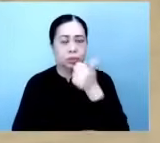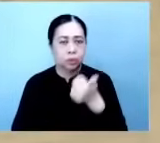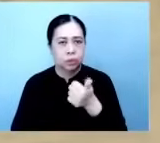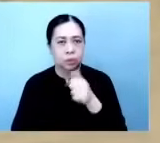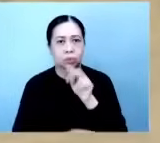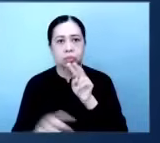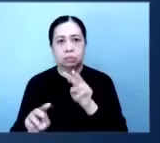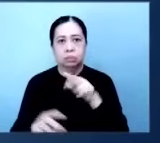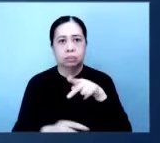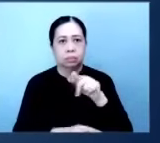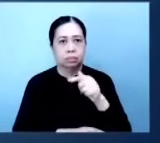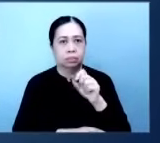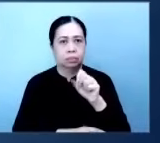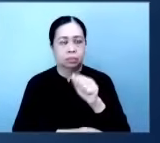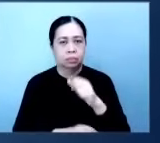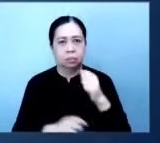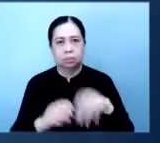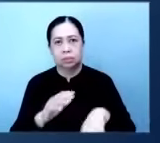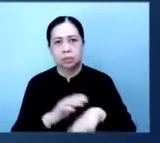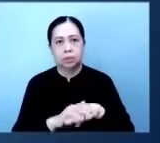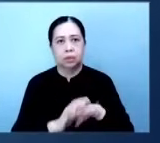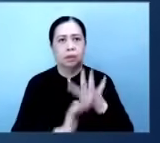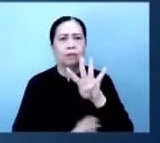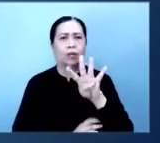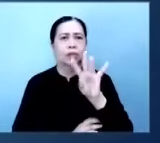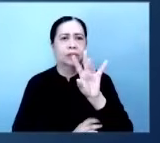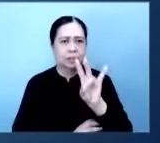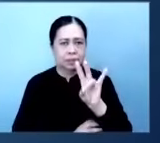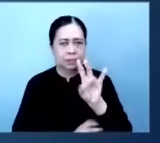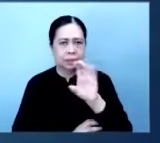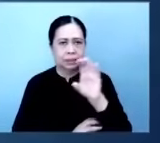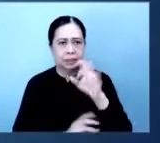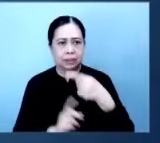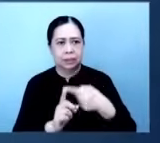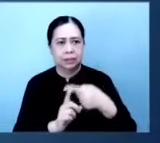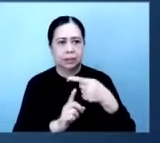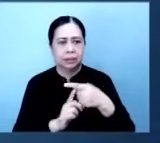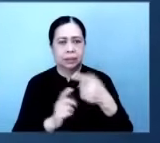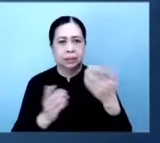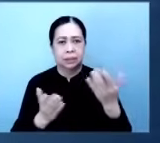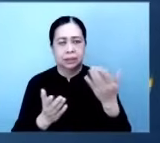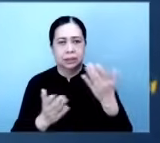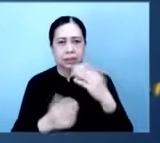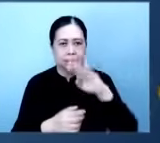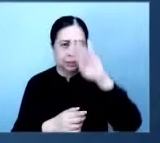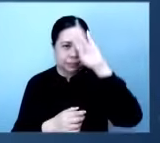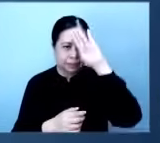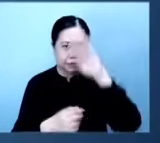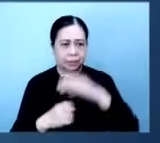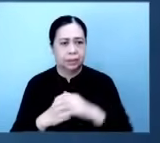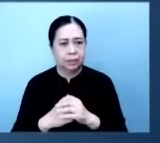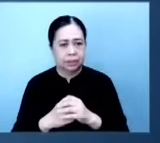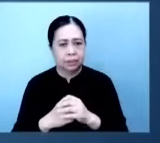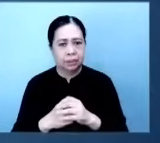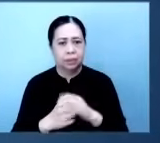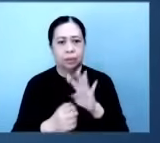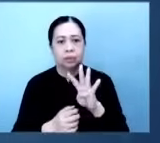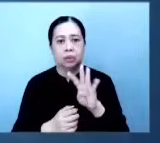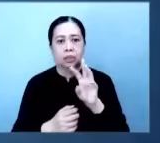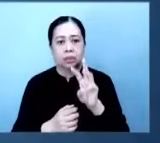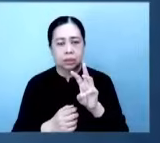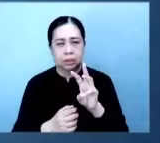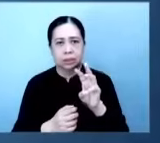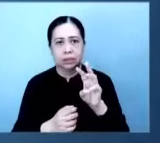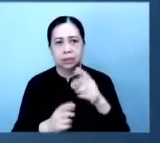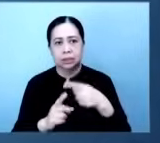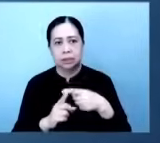PAGASA, papalo ng 47 degrees Celsius ang heat index sa Sangley Point, Cavite. 46 degrees Celsius